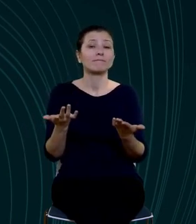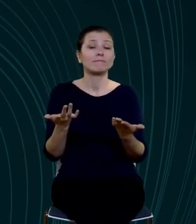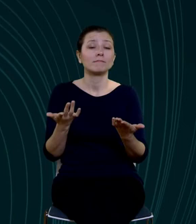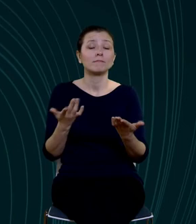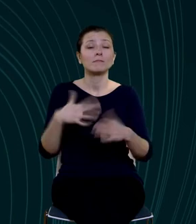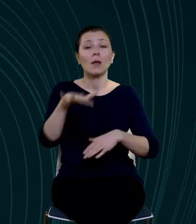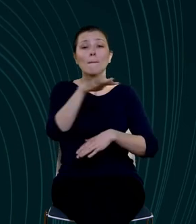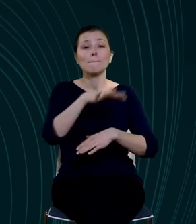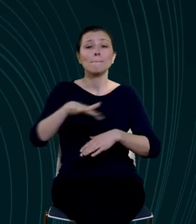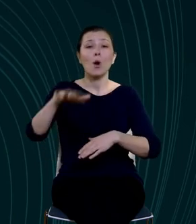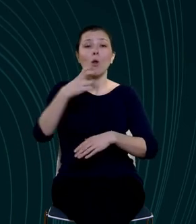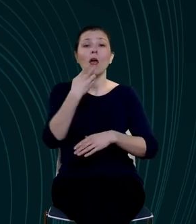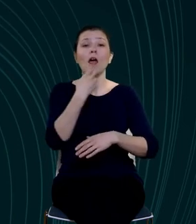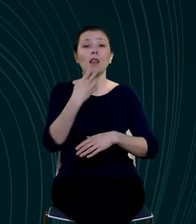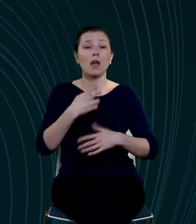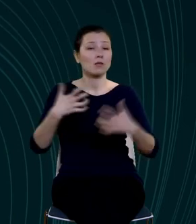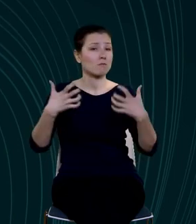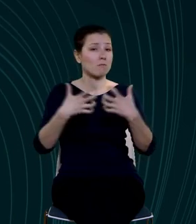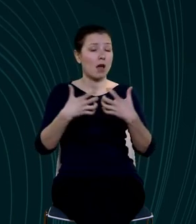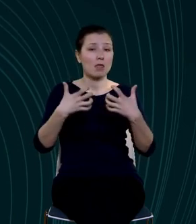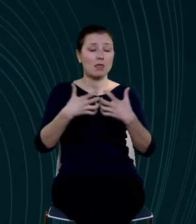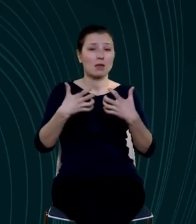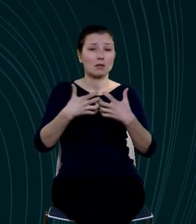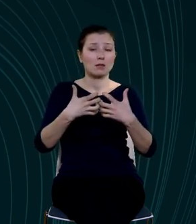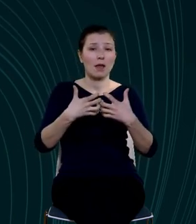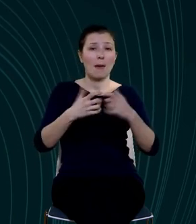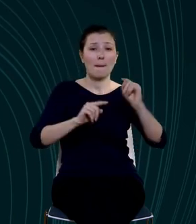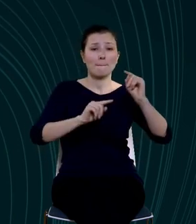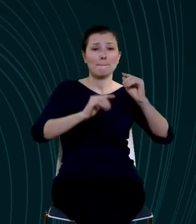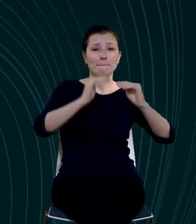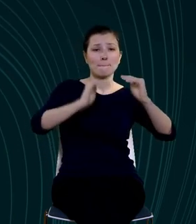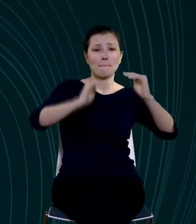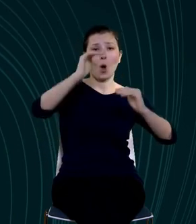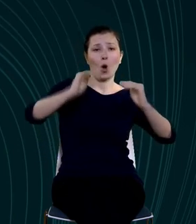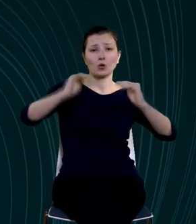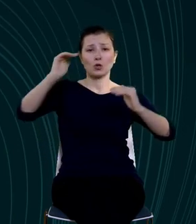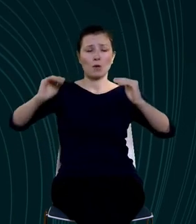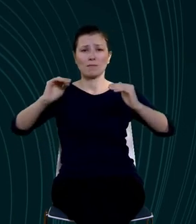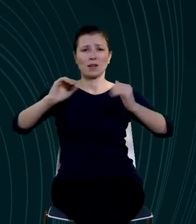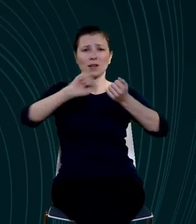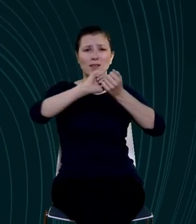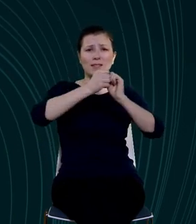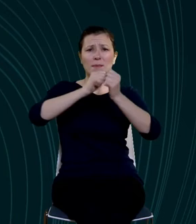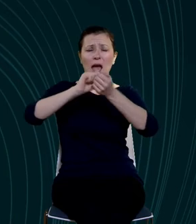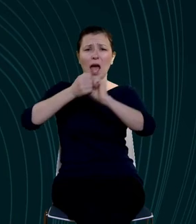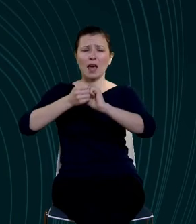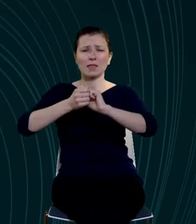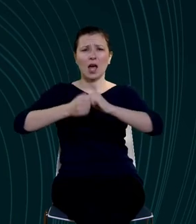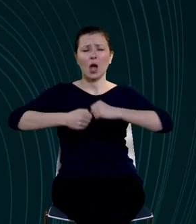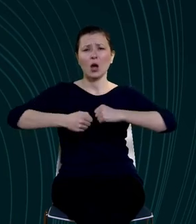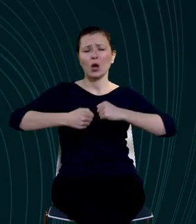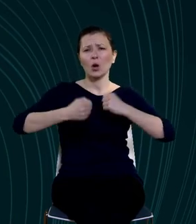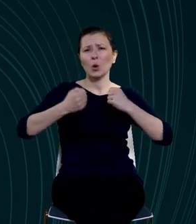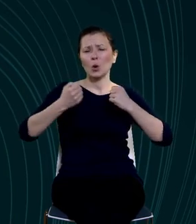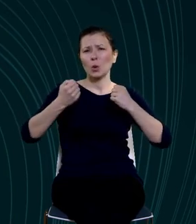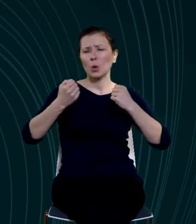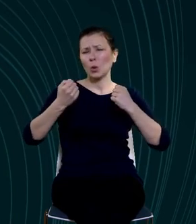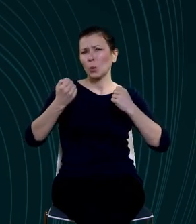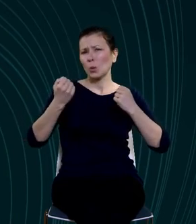pole elektromagnetyczne nie zmienia się, jego poziomy nie zmieniają się w sposób bardzo,